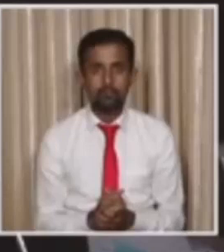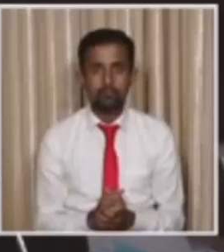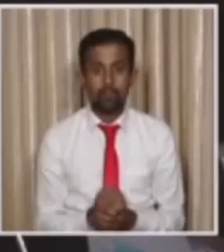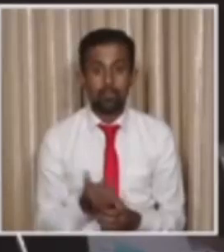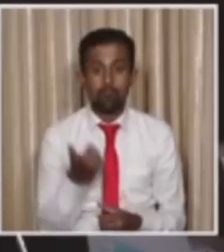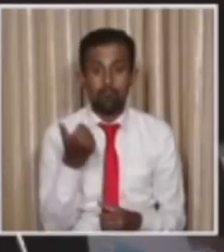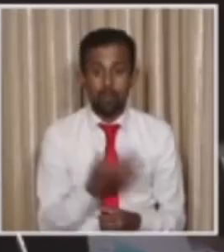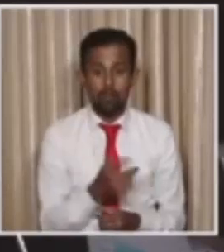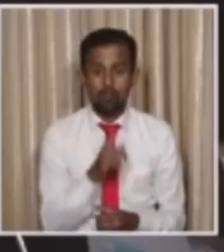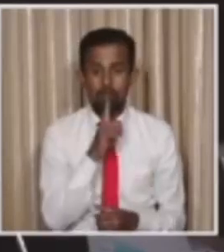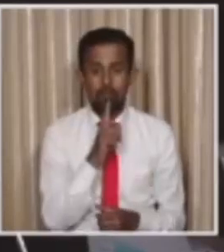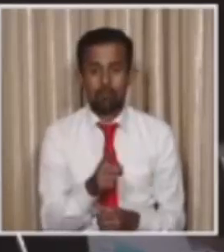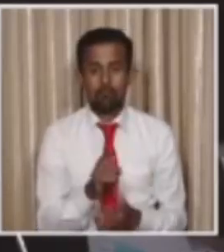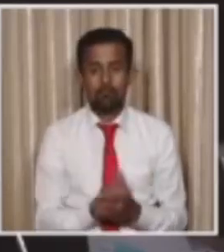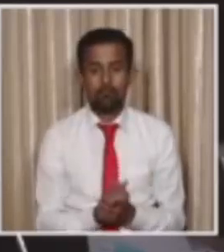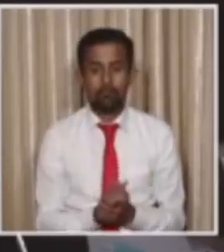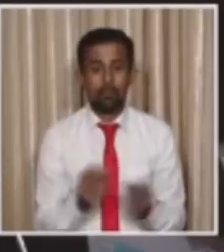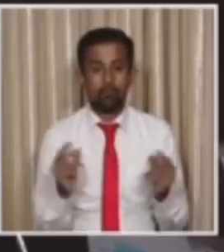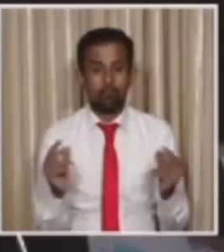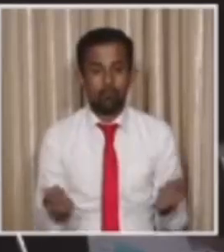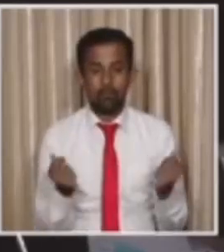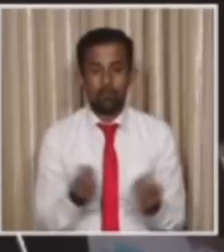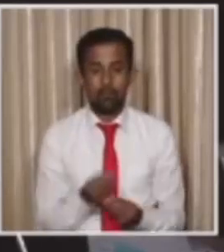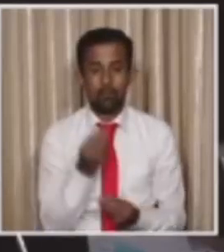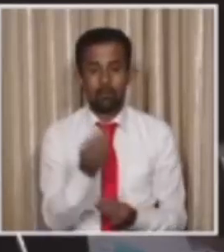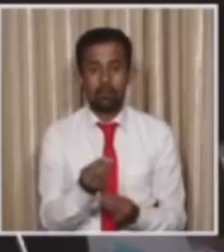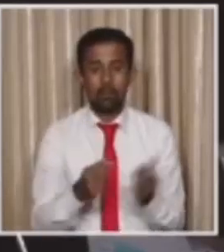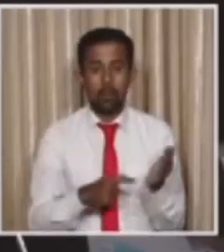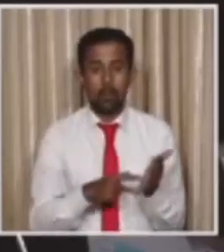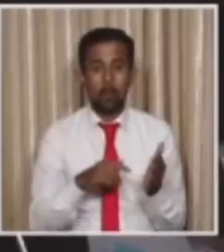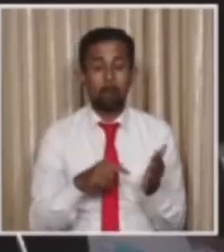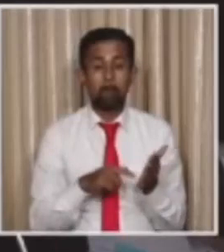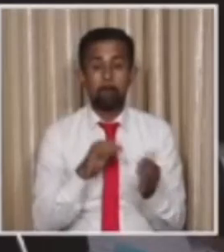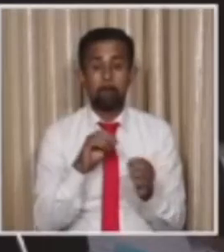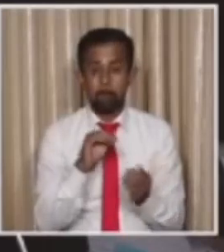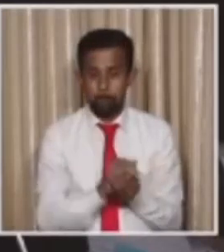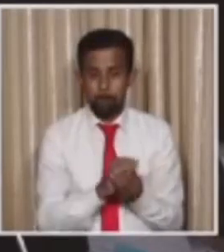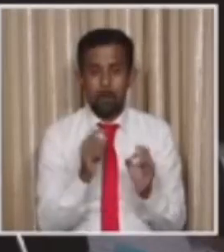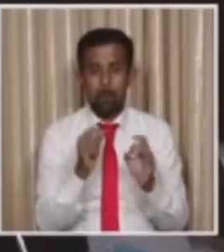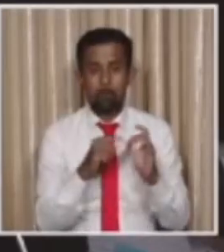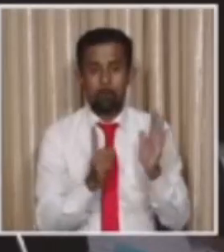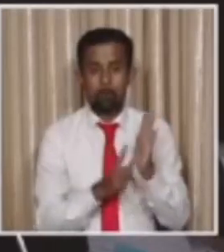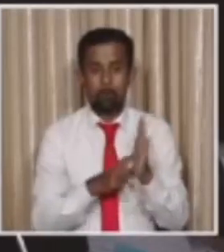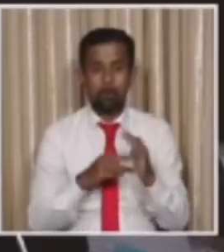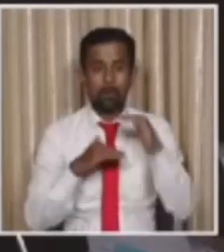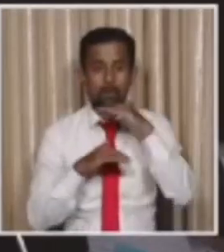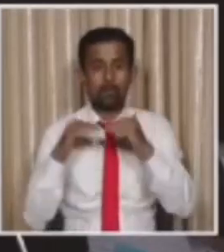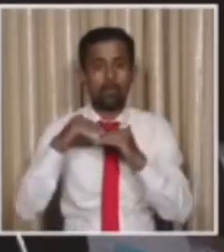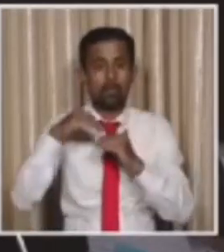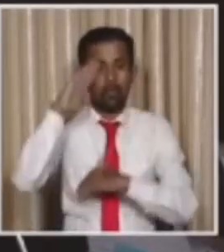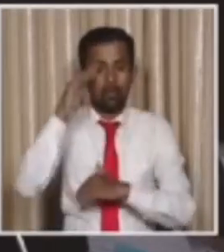වැඩාත්ම වැදගත් එක තමයි මේ හදිසියේ ගෙනාපු මේ භාණ්ඩාගාර බිල්පත්වල සීමාව ඉහළ දැමීමට කරන ලද